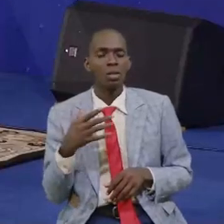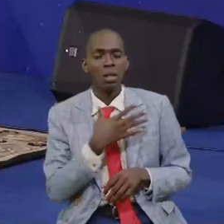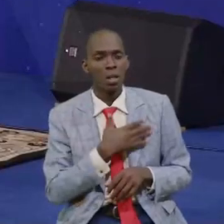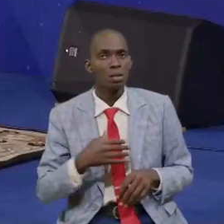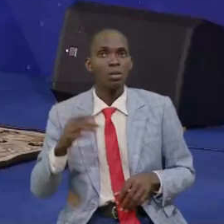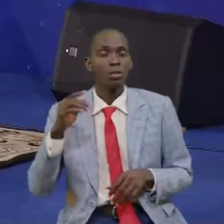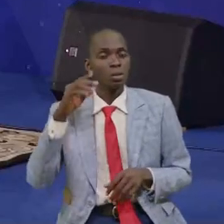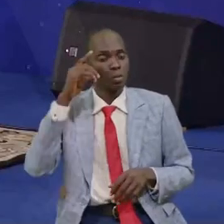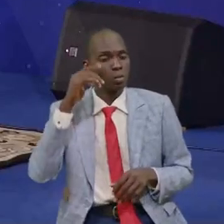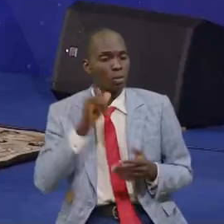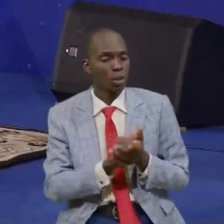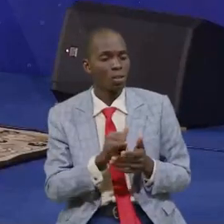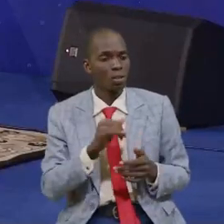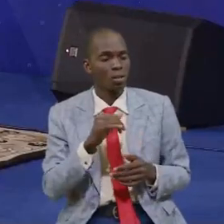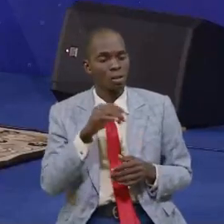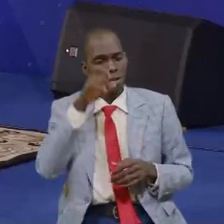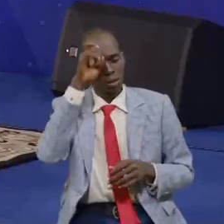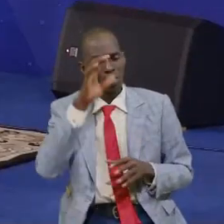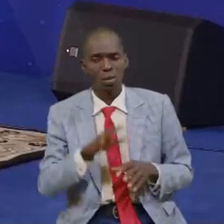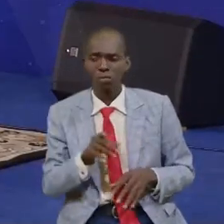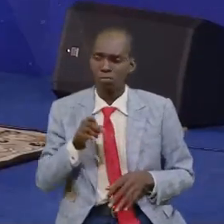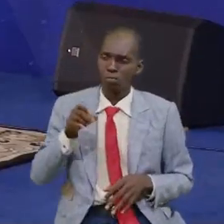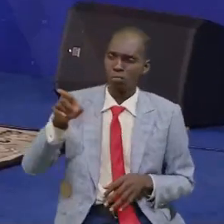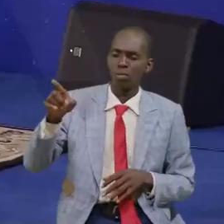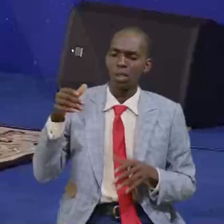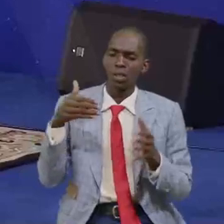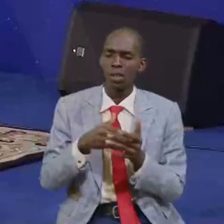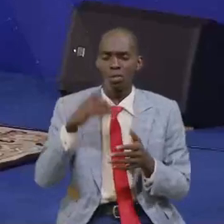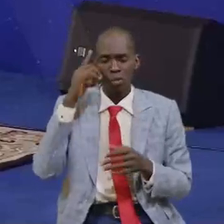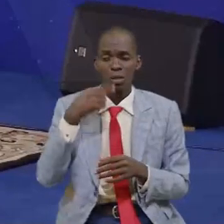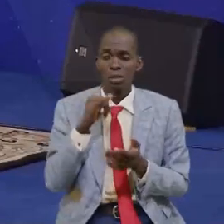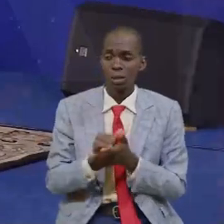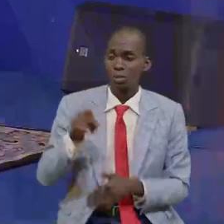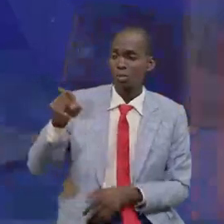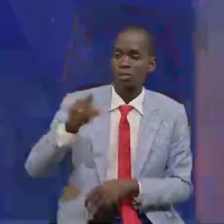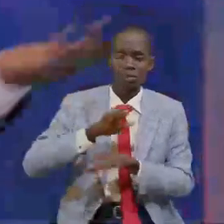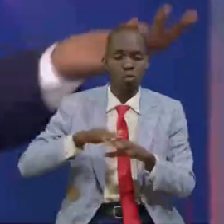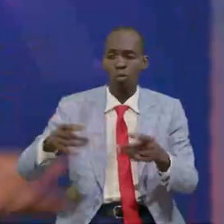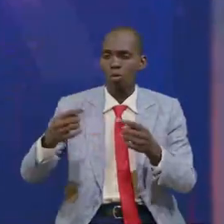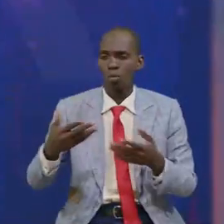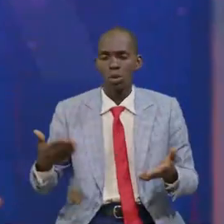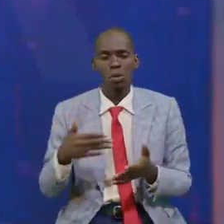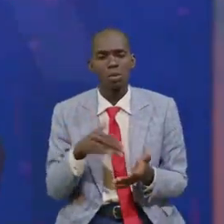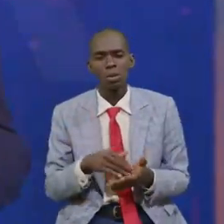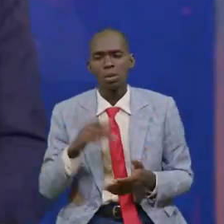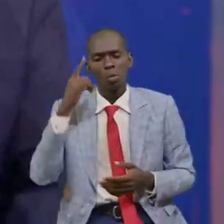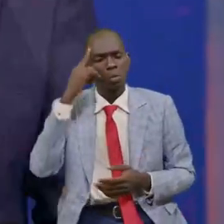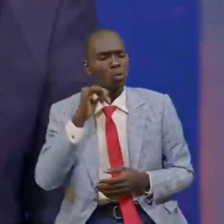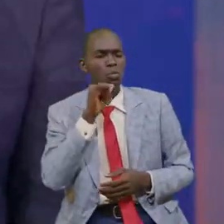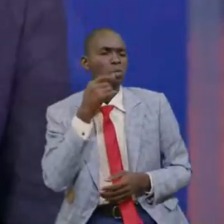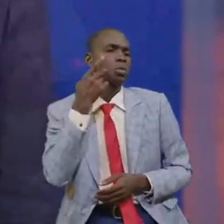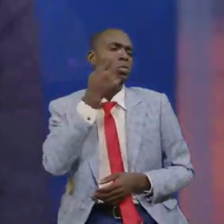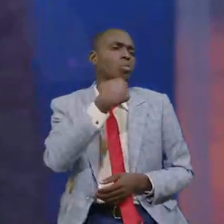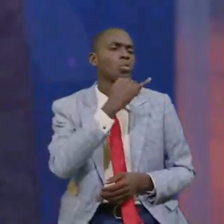il pointe son doigt dangereux sur Moïse pour voir sur son visage. Ne reviens plus ici. Il n'a pas vu l'homme, il n'a pas vu la